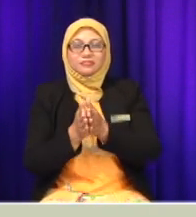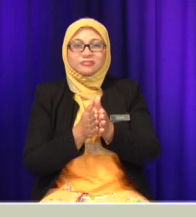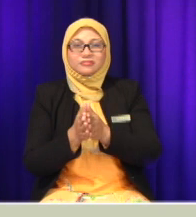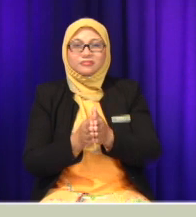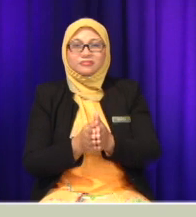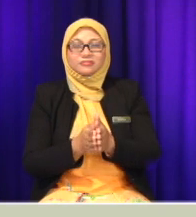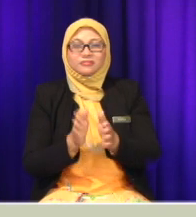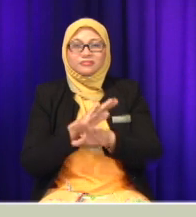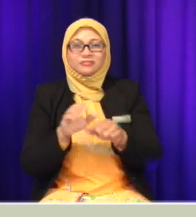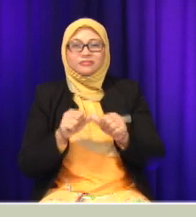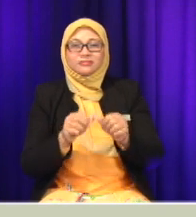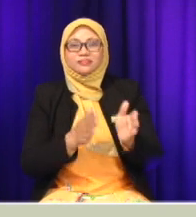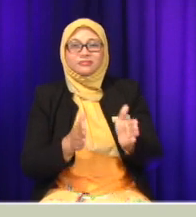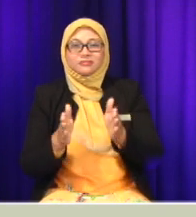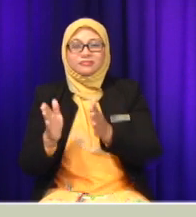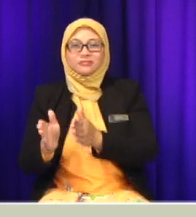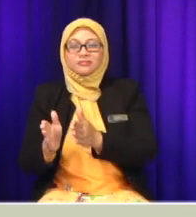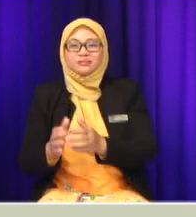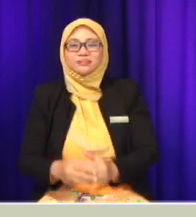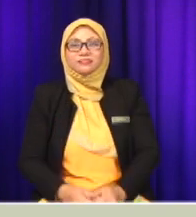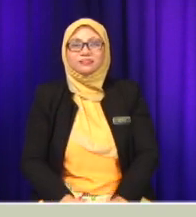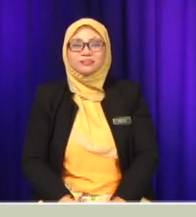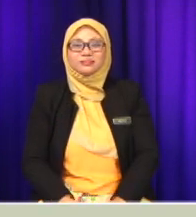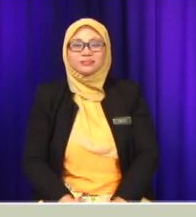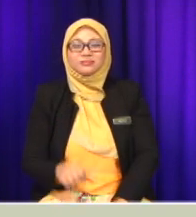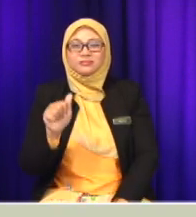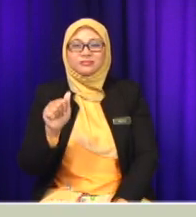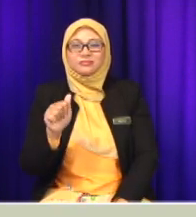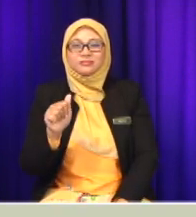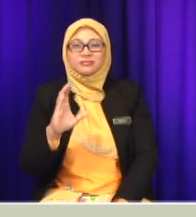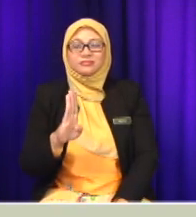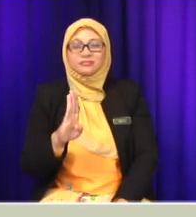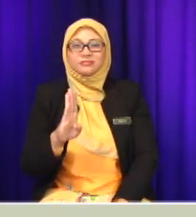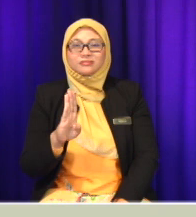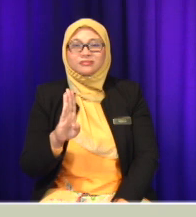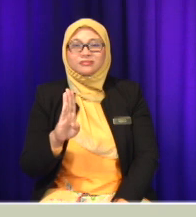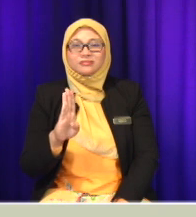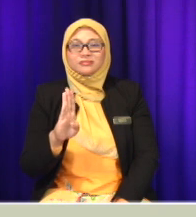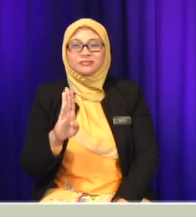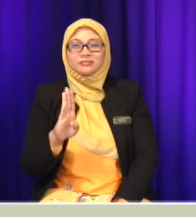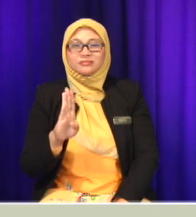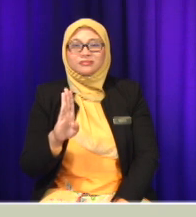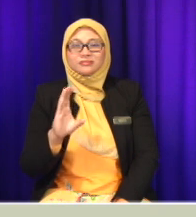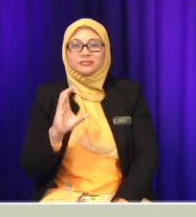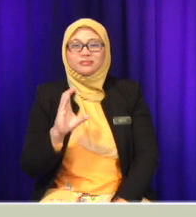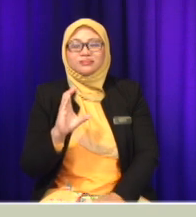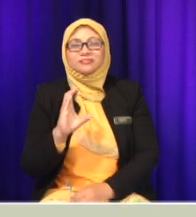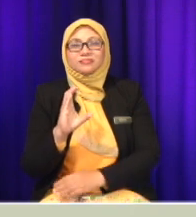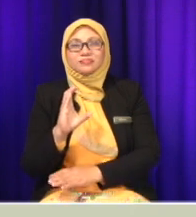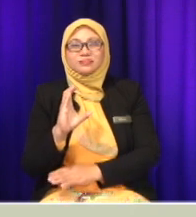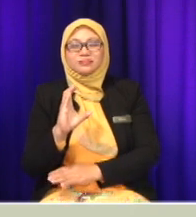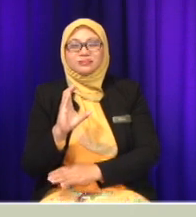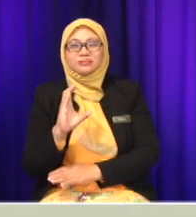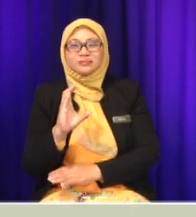a menyapu muka injap dengan sebatian mempelas kasar B memusingkan muka injap menggunakan kayu mempelas C